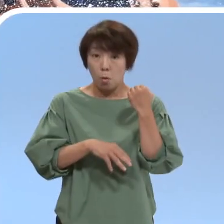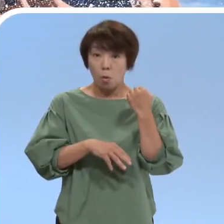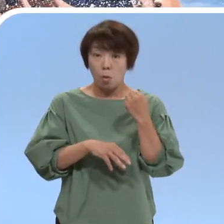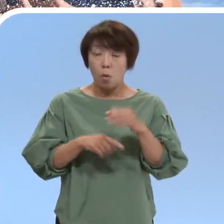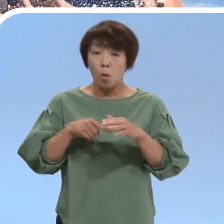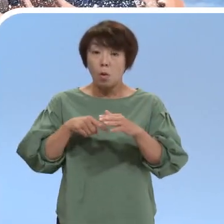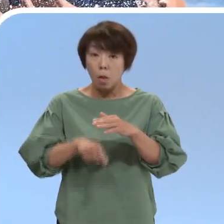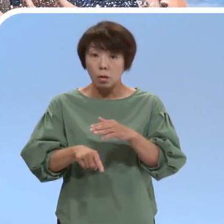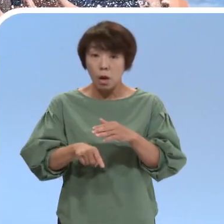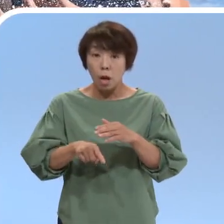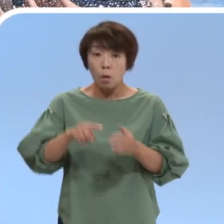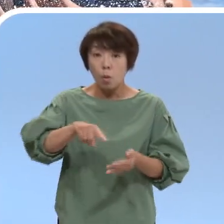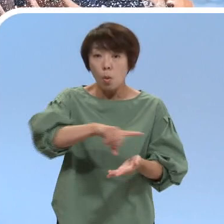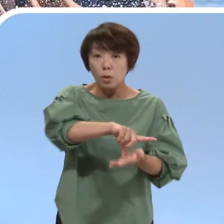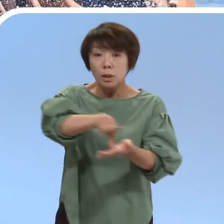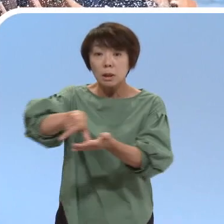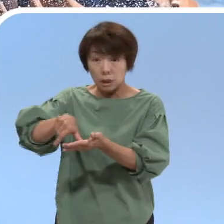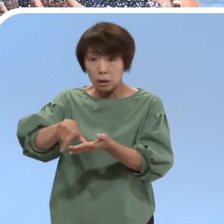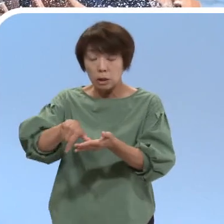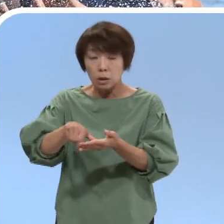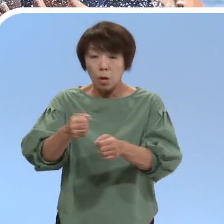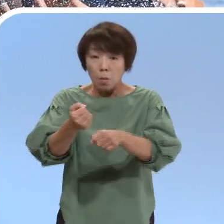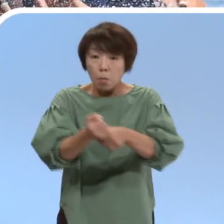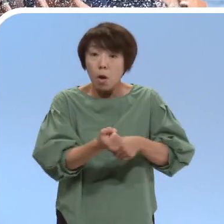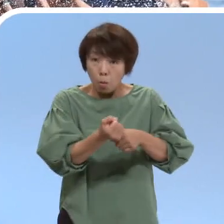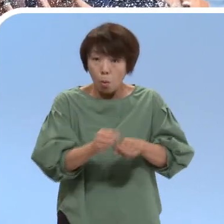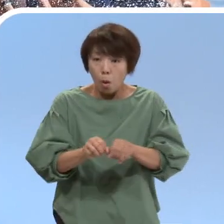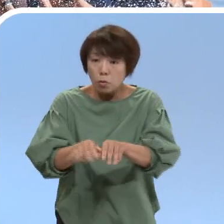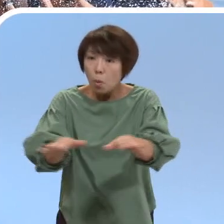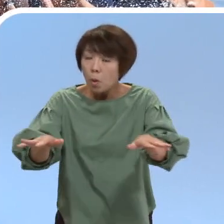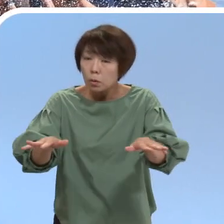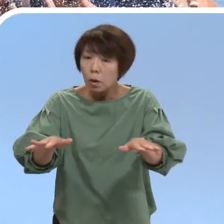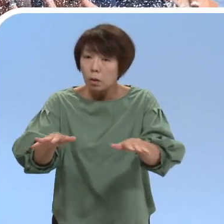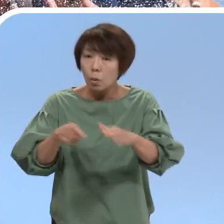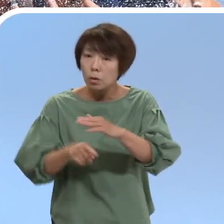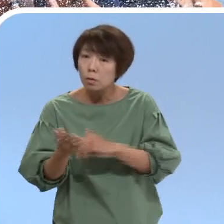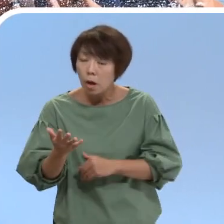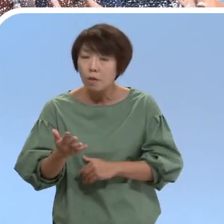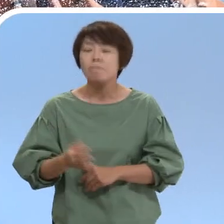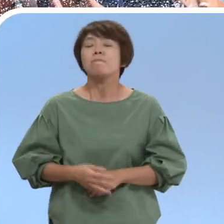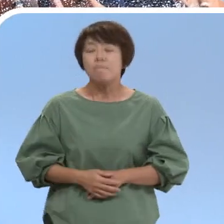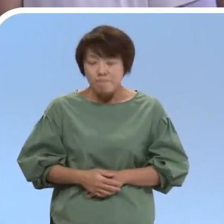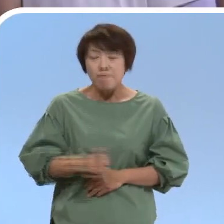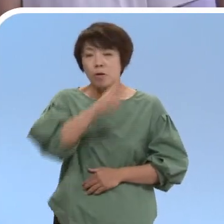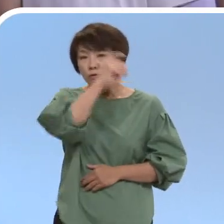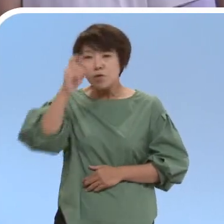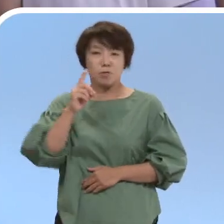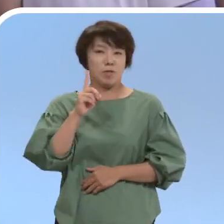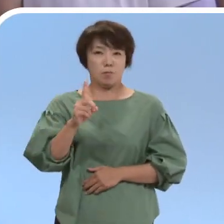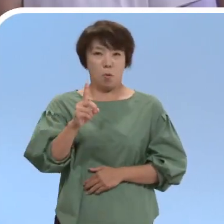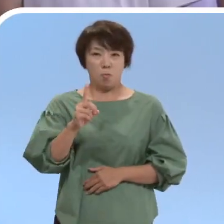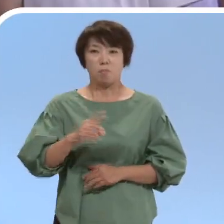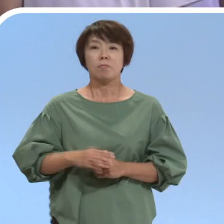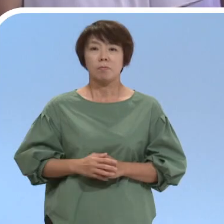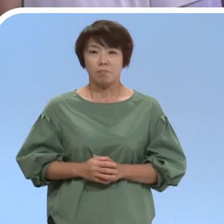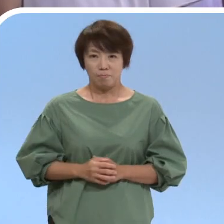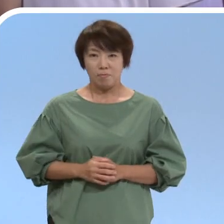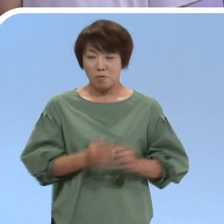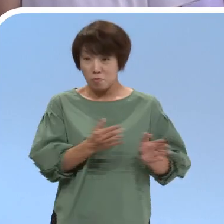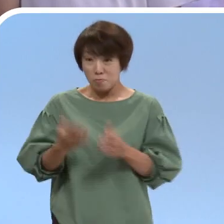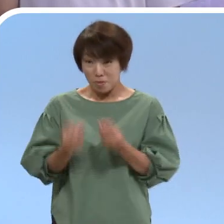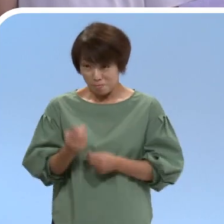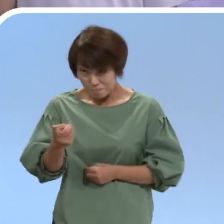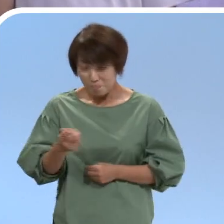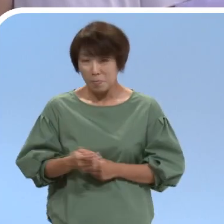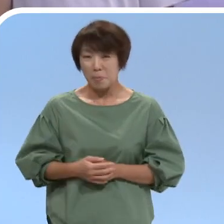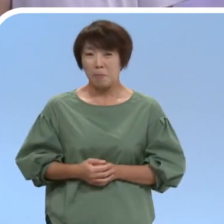もね、そのなんであいおいでこのペーロンっていうのがあるんですか。 ここでペーロンクイズ第1問です。